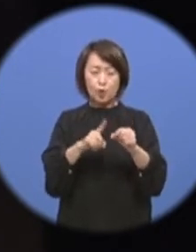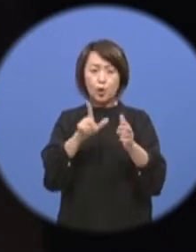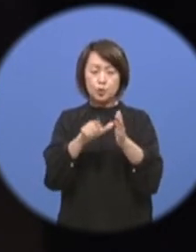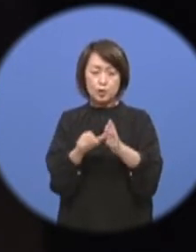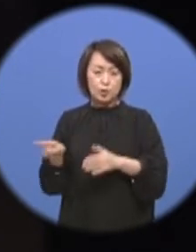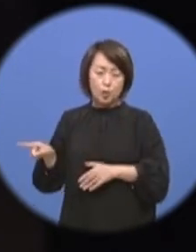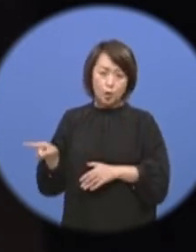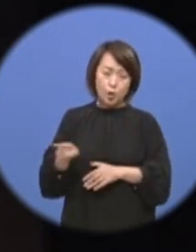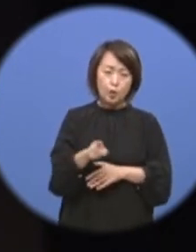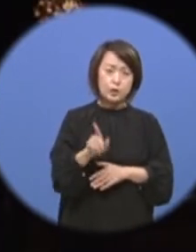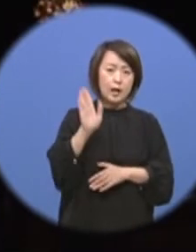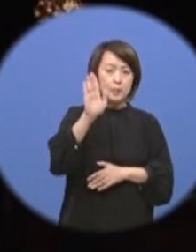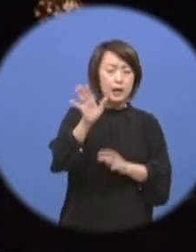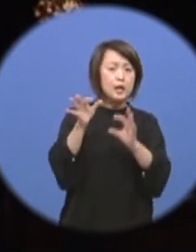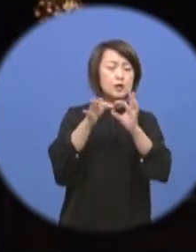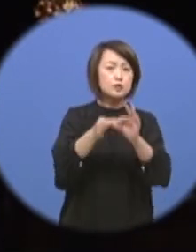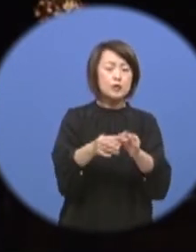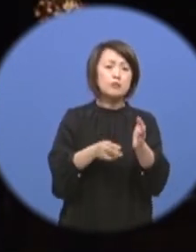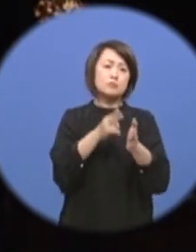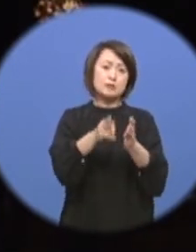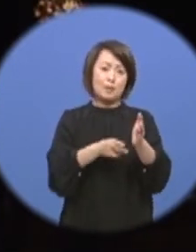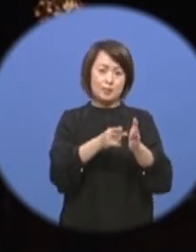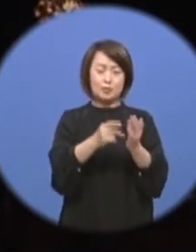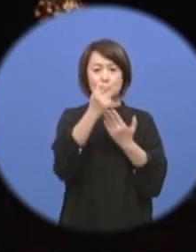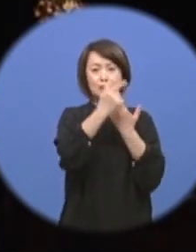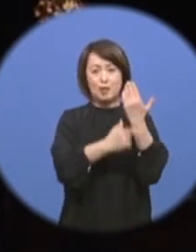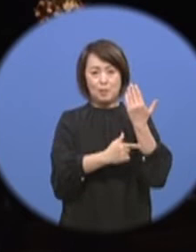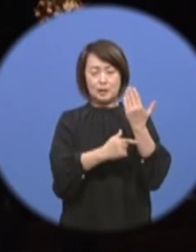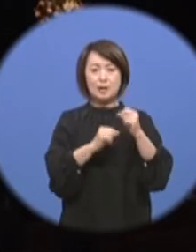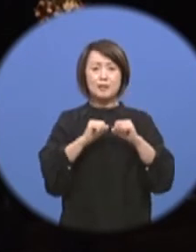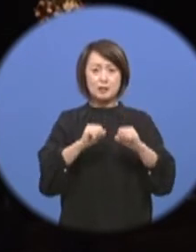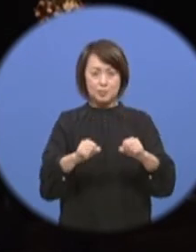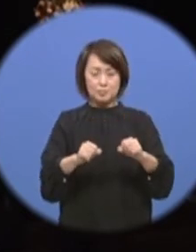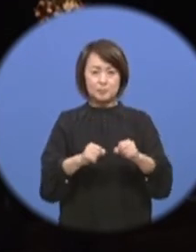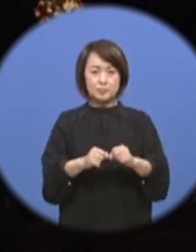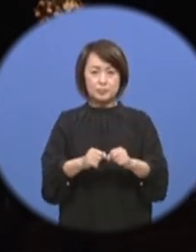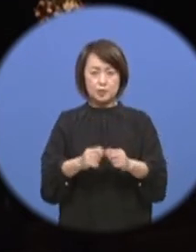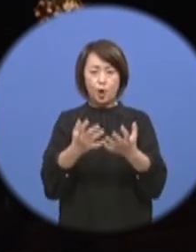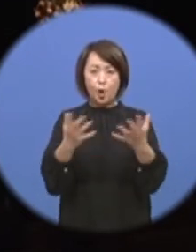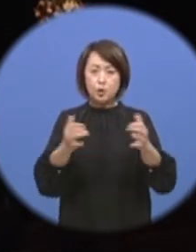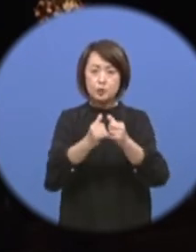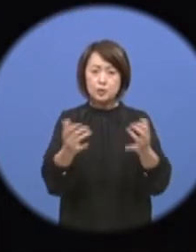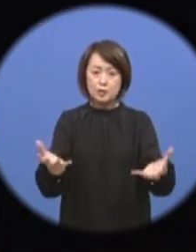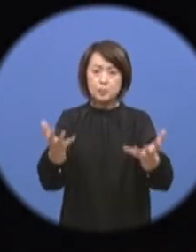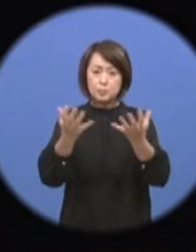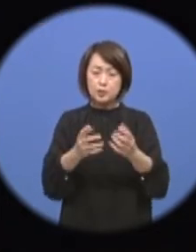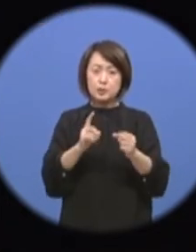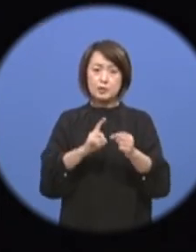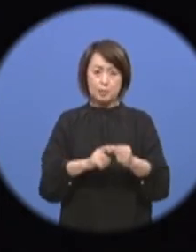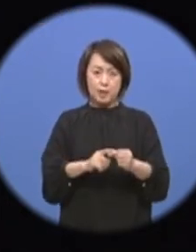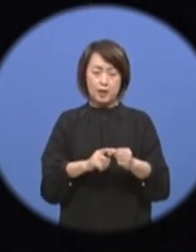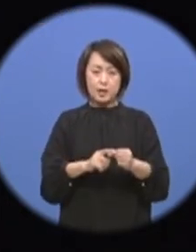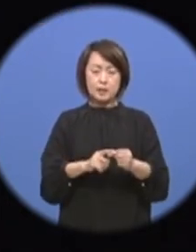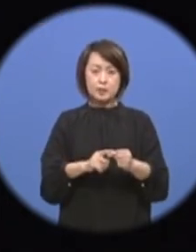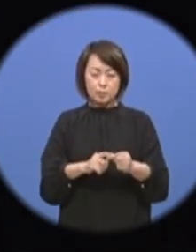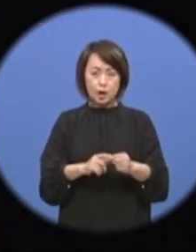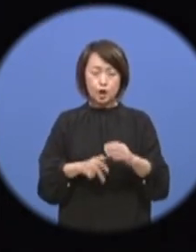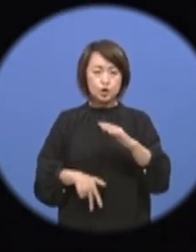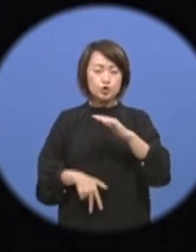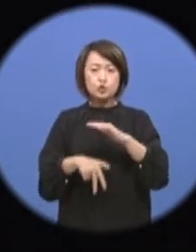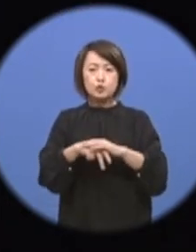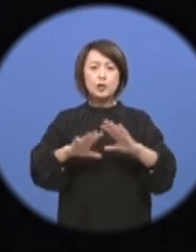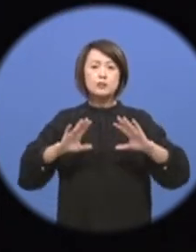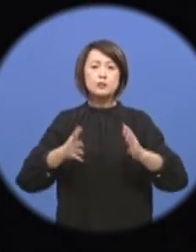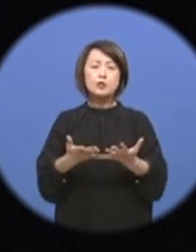させていただきます誘客への具体的なとびっくりもしましてはですねまぁストレスフリーな観光地づくりと